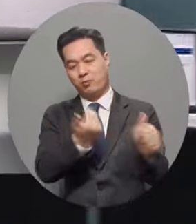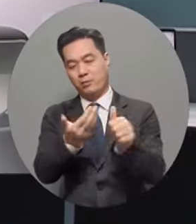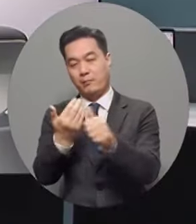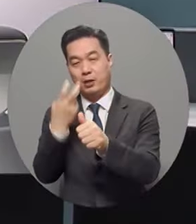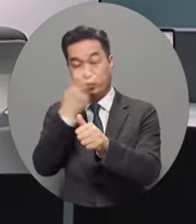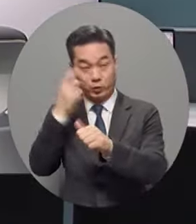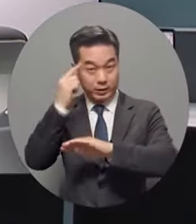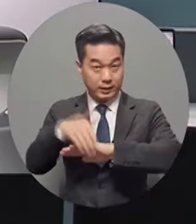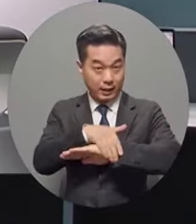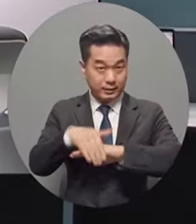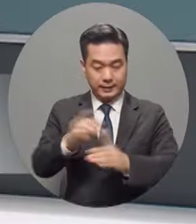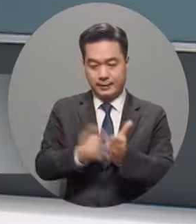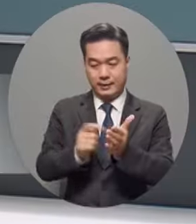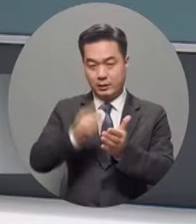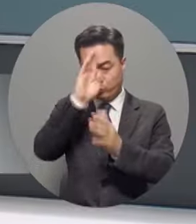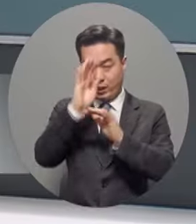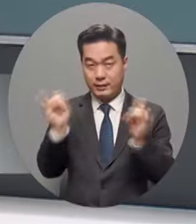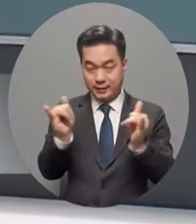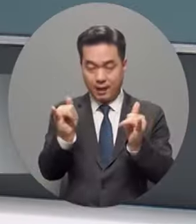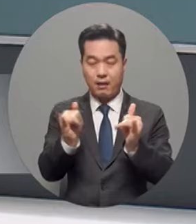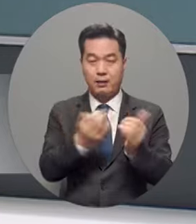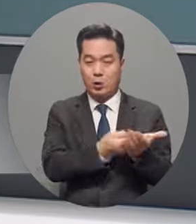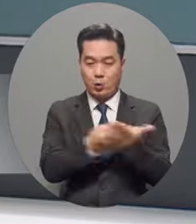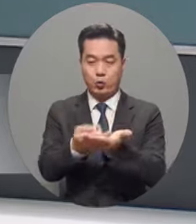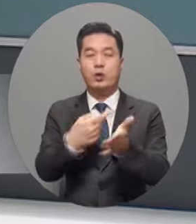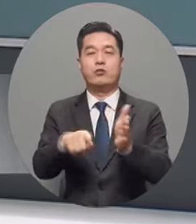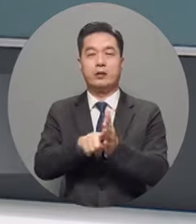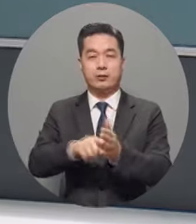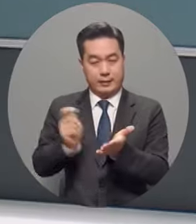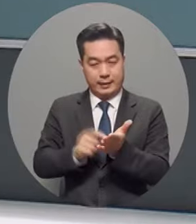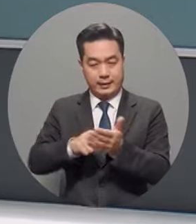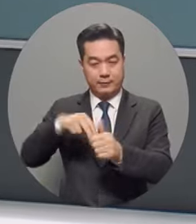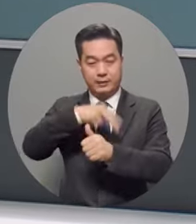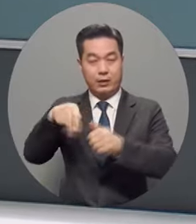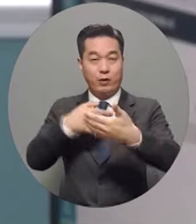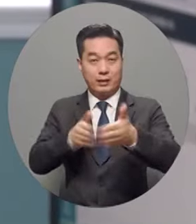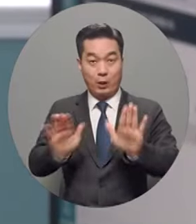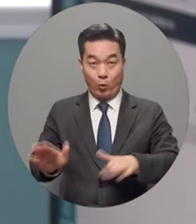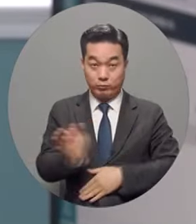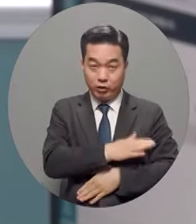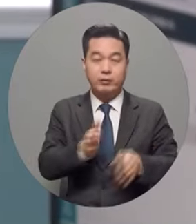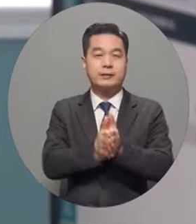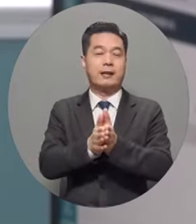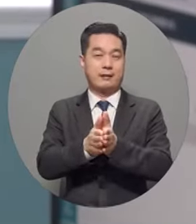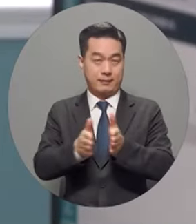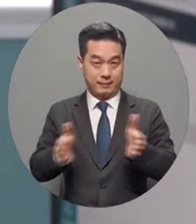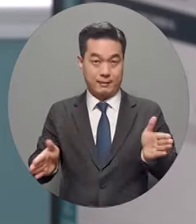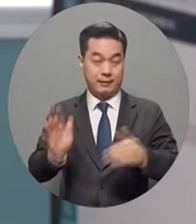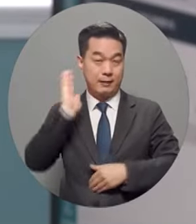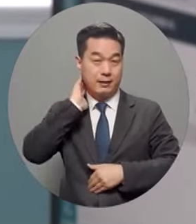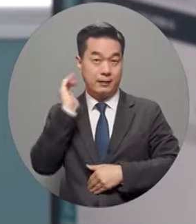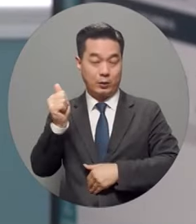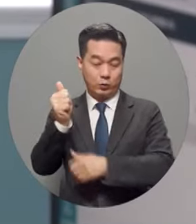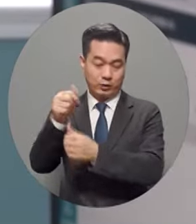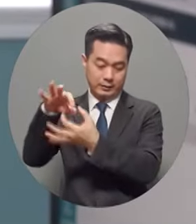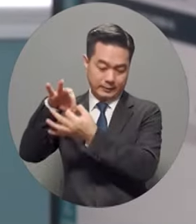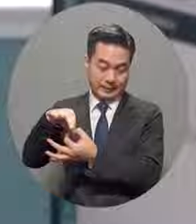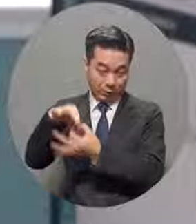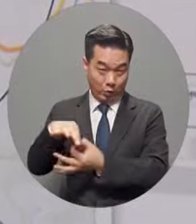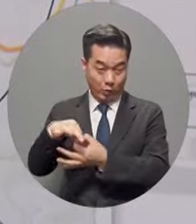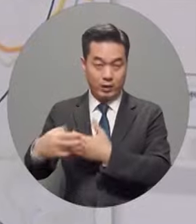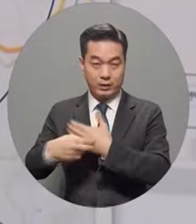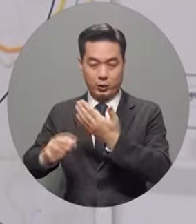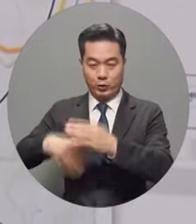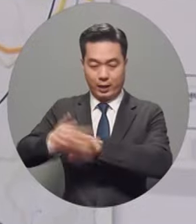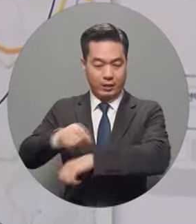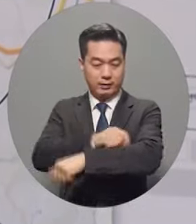이송을 돕기 위해대 권역별 긴급 상시를 오늘부터 운영하기 시작했습니다 또 대통령직속 의료개혁 특위를 발